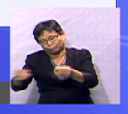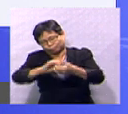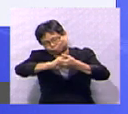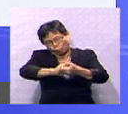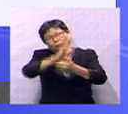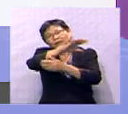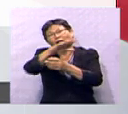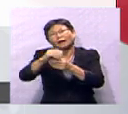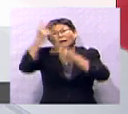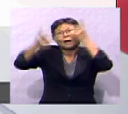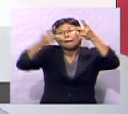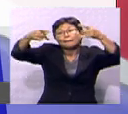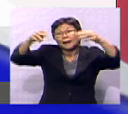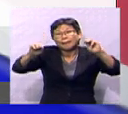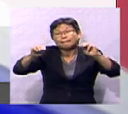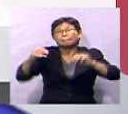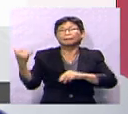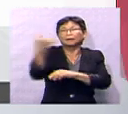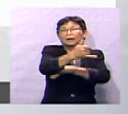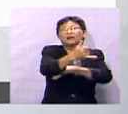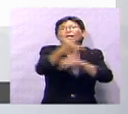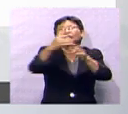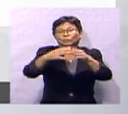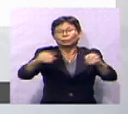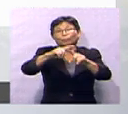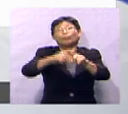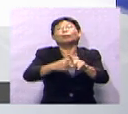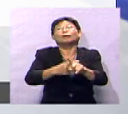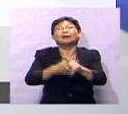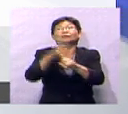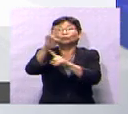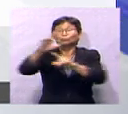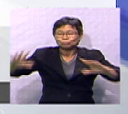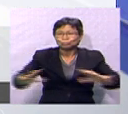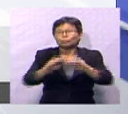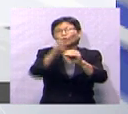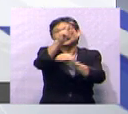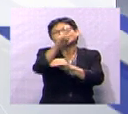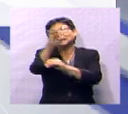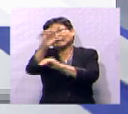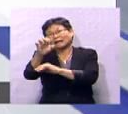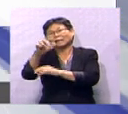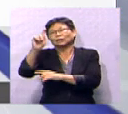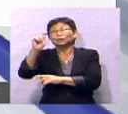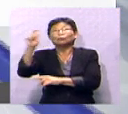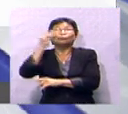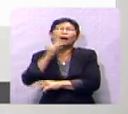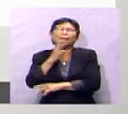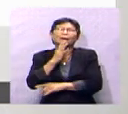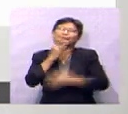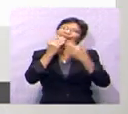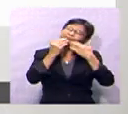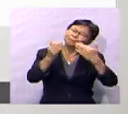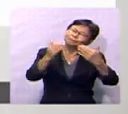Ini termasuk lawatan Perdana Menteri ke Jepun bulan hadapan untuk menghadiri persidangan Nikkei. Tun Dr. Mahathir turut melahirkan